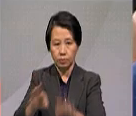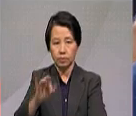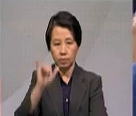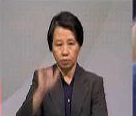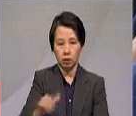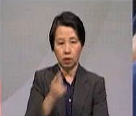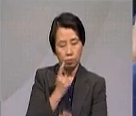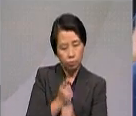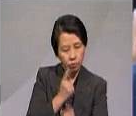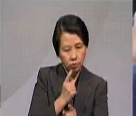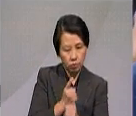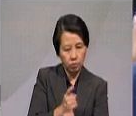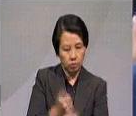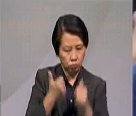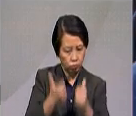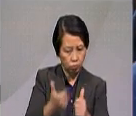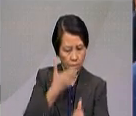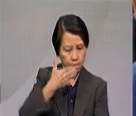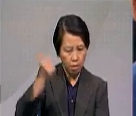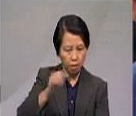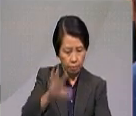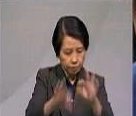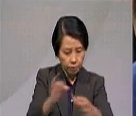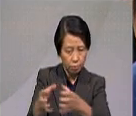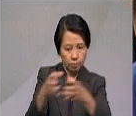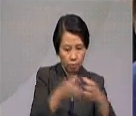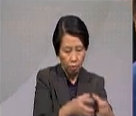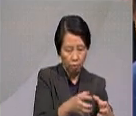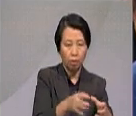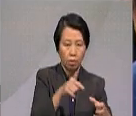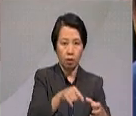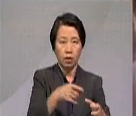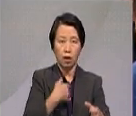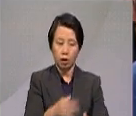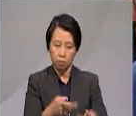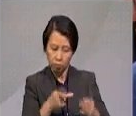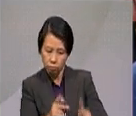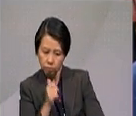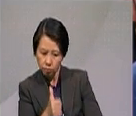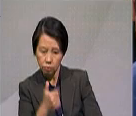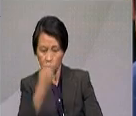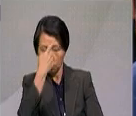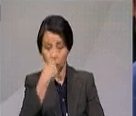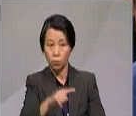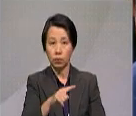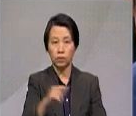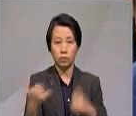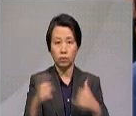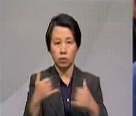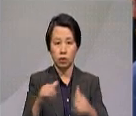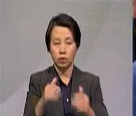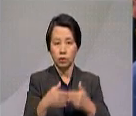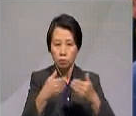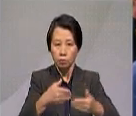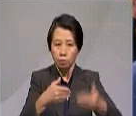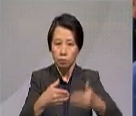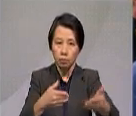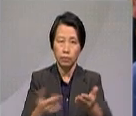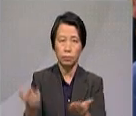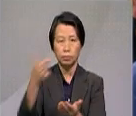yang betul-betul yang terbaik dan yang betul ada potensi untuk maju lagi.